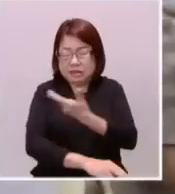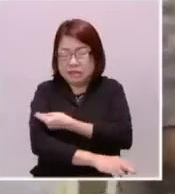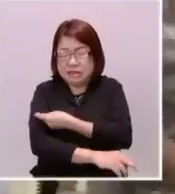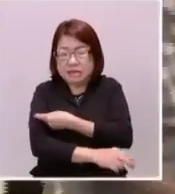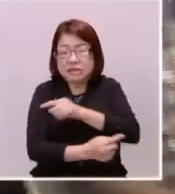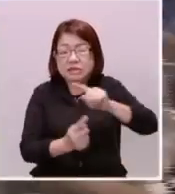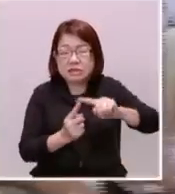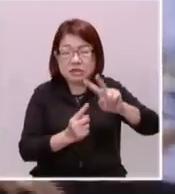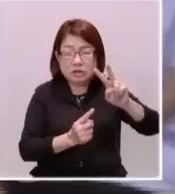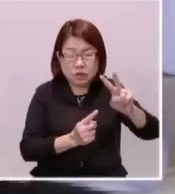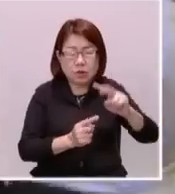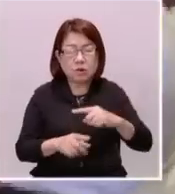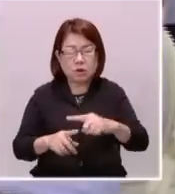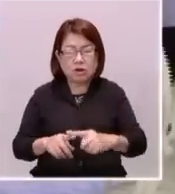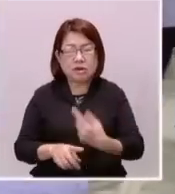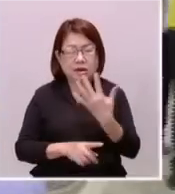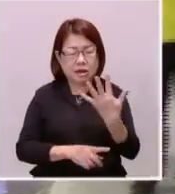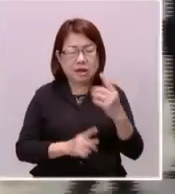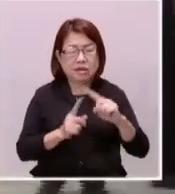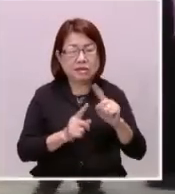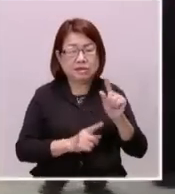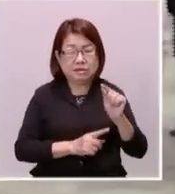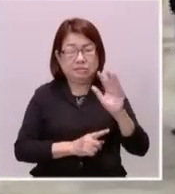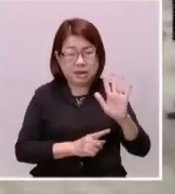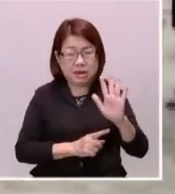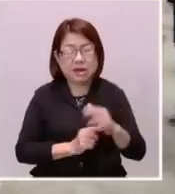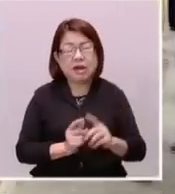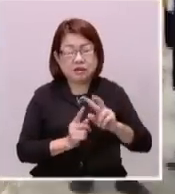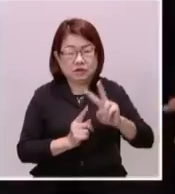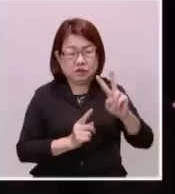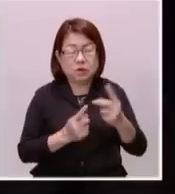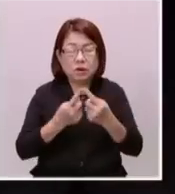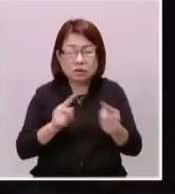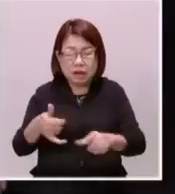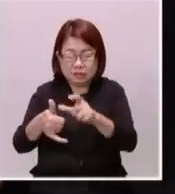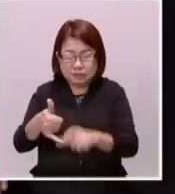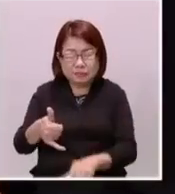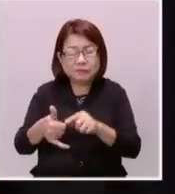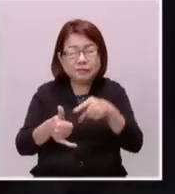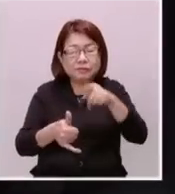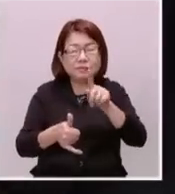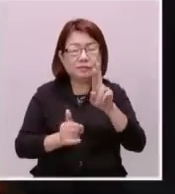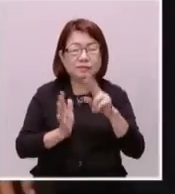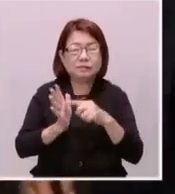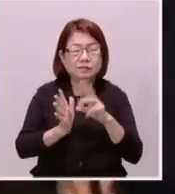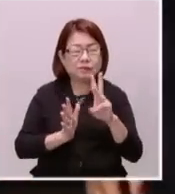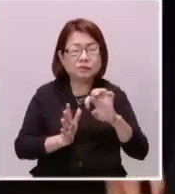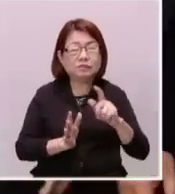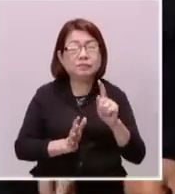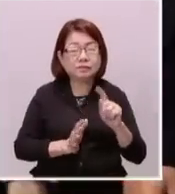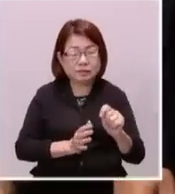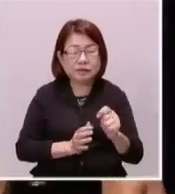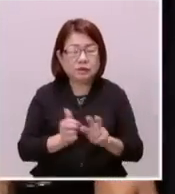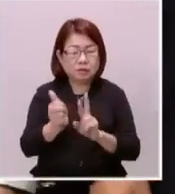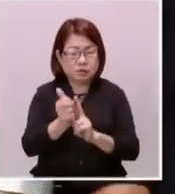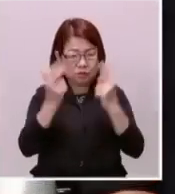ปในวันที่25พฤษภาคมนี้ครับขณะที่พลเอกประวิตรวงษ์สุวรรณรองนายกรัฐมนตรีได้เดินทางเข้า